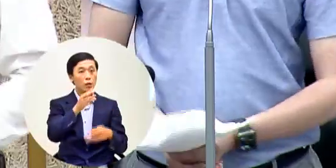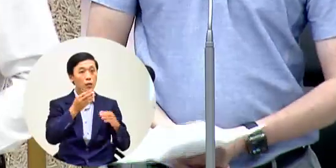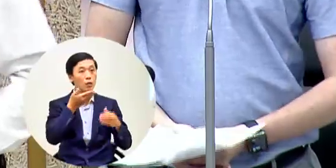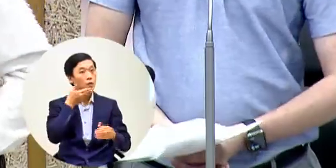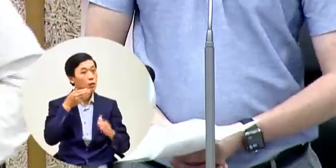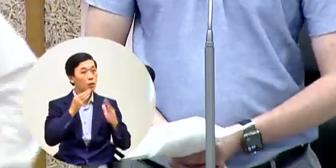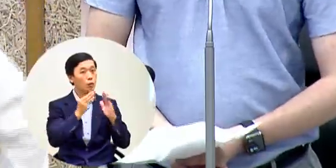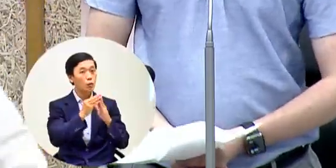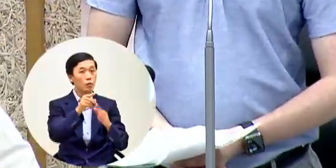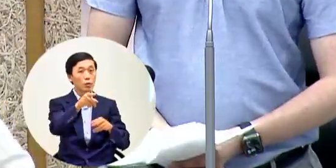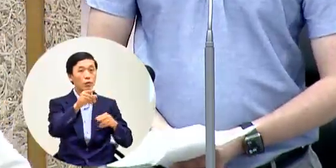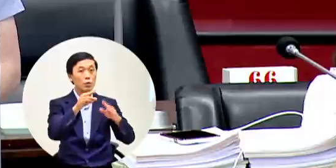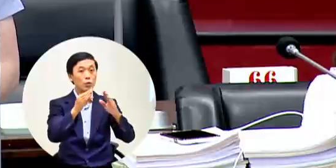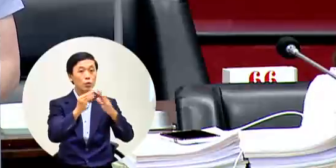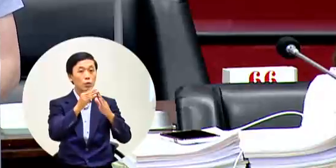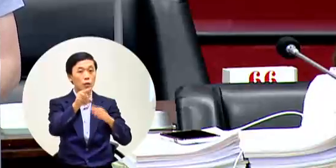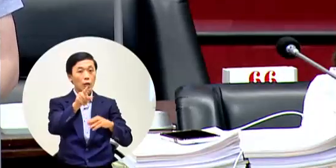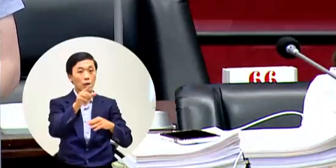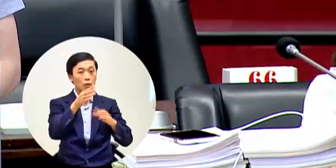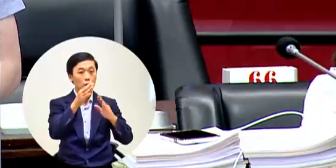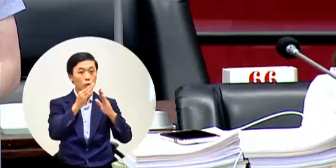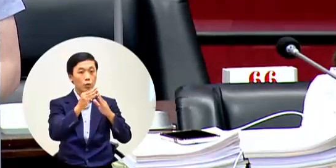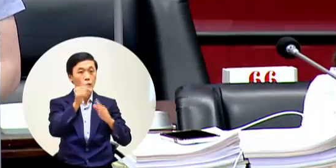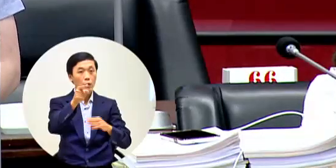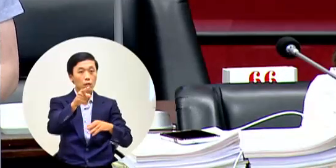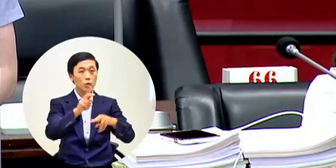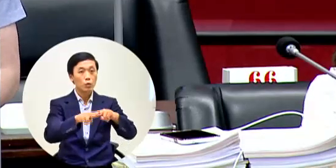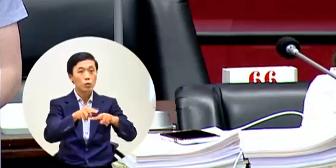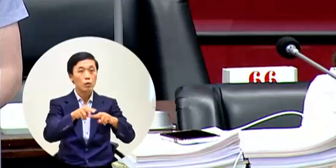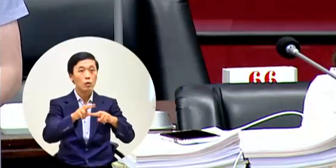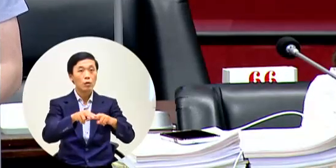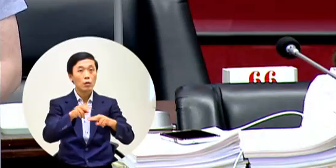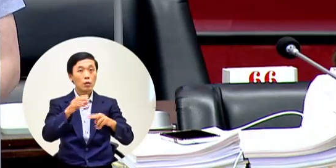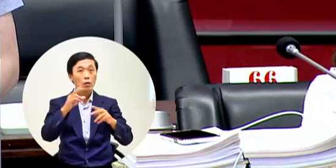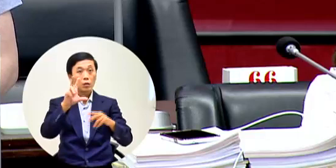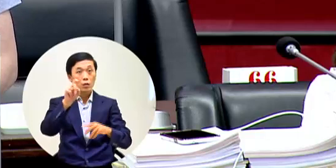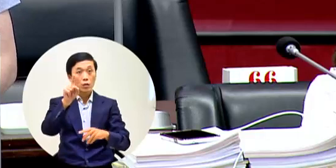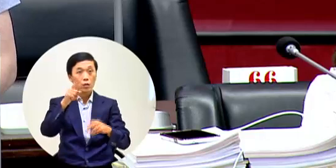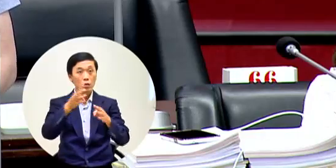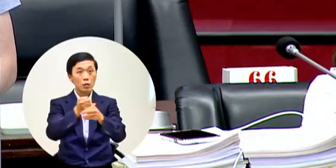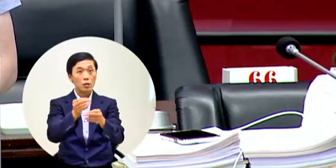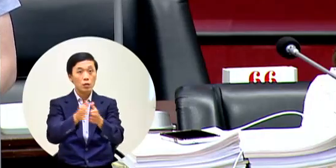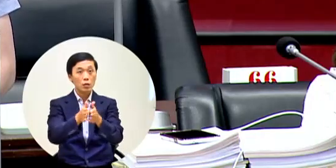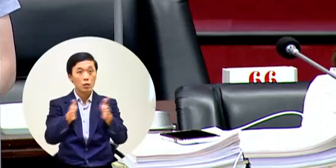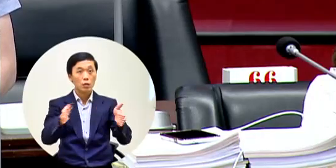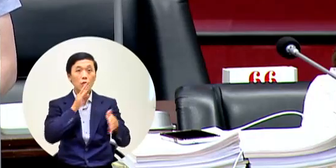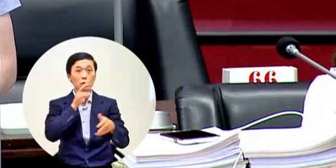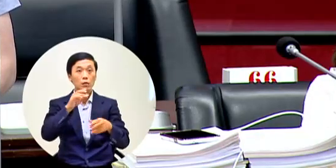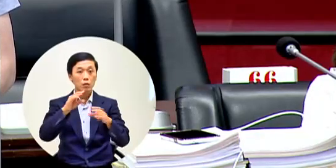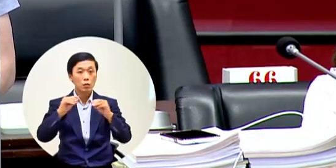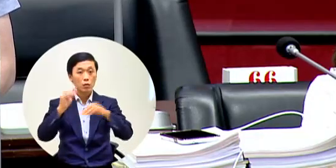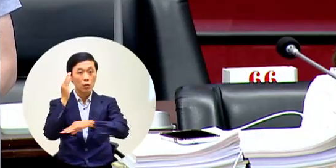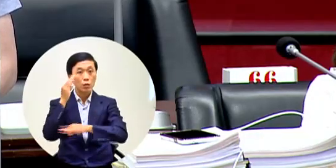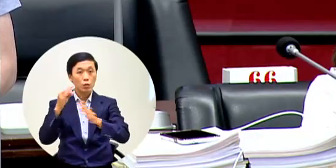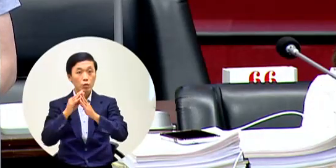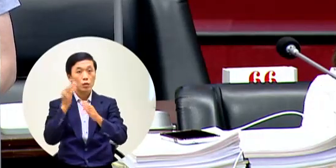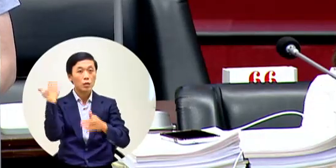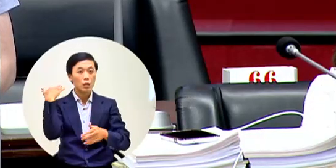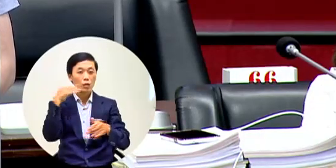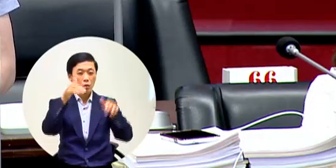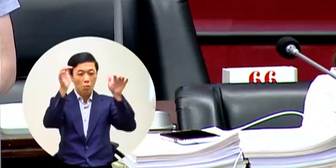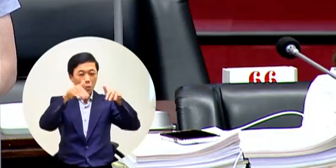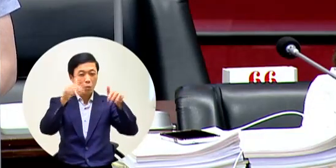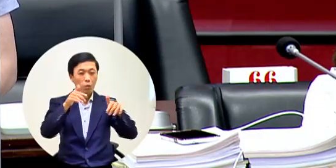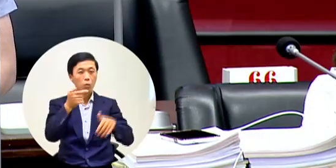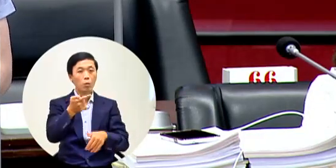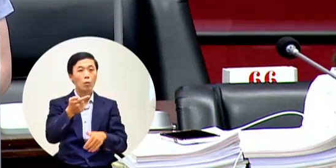哦。那个71期，这是地震局嘛？那我想那个在那次的大豪雨之后，结果遐